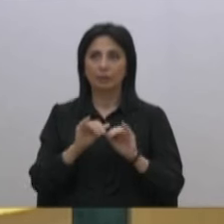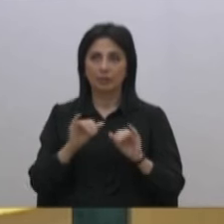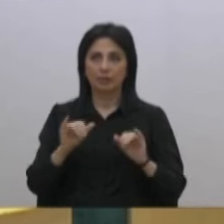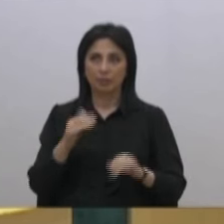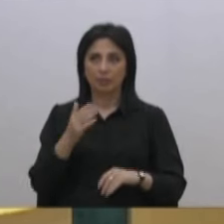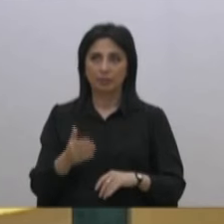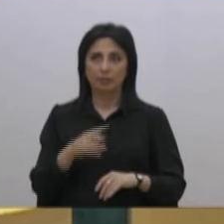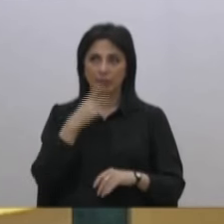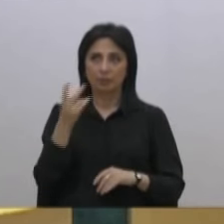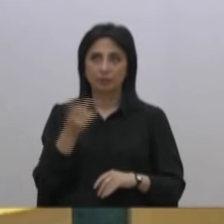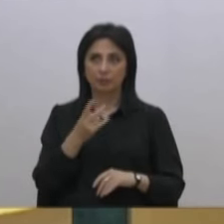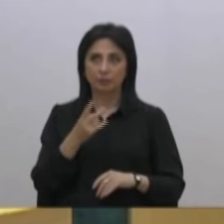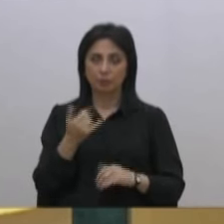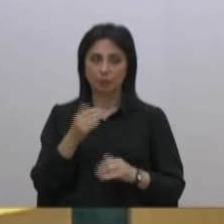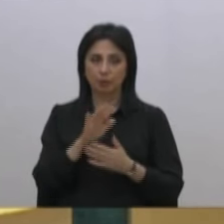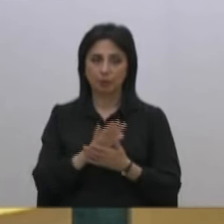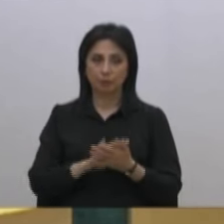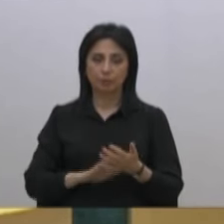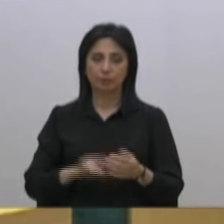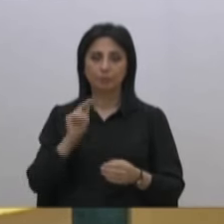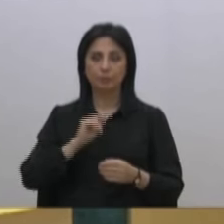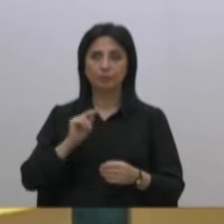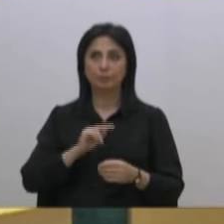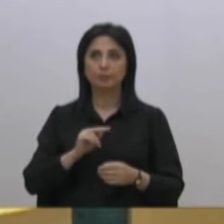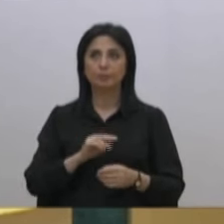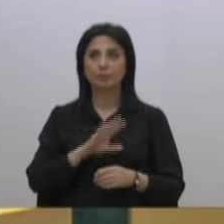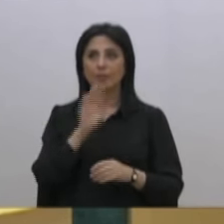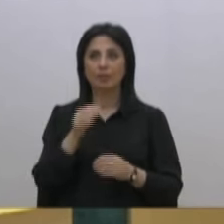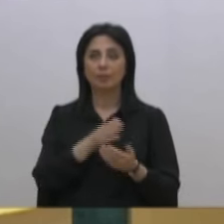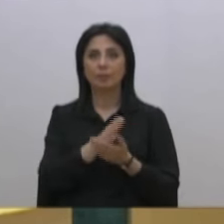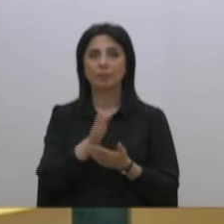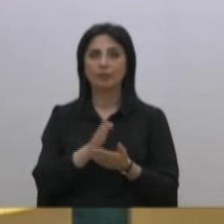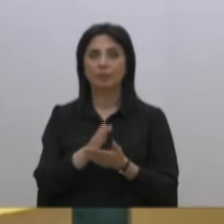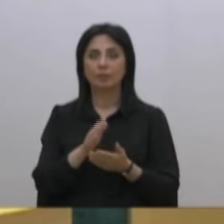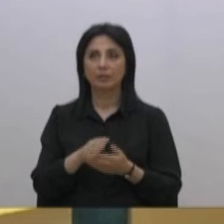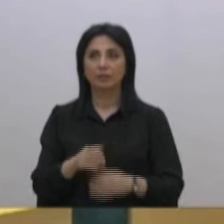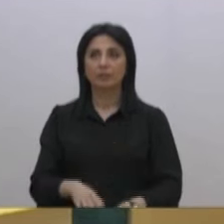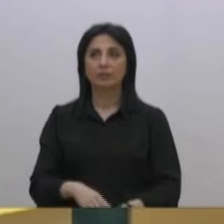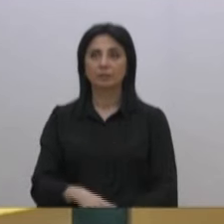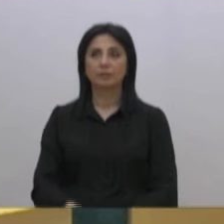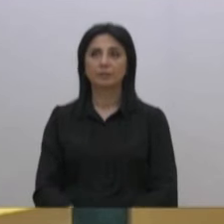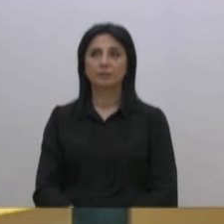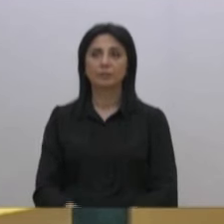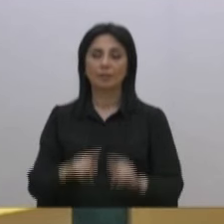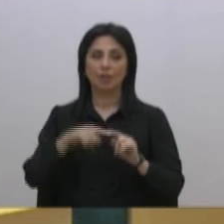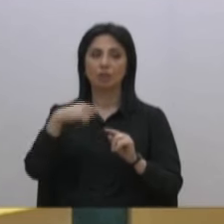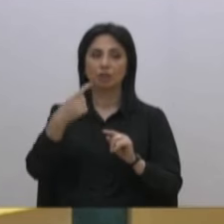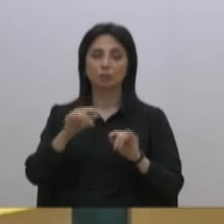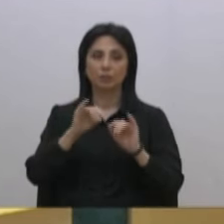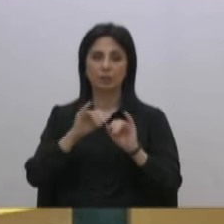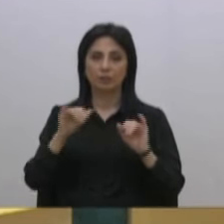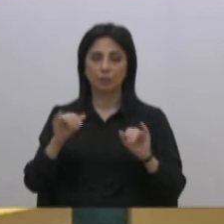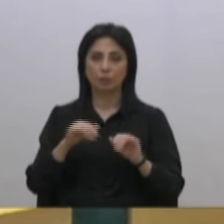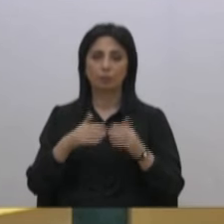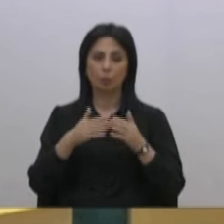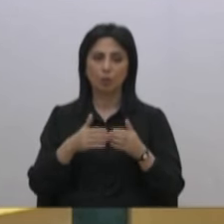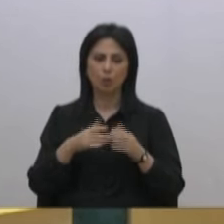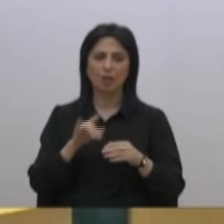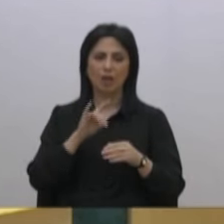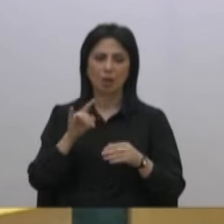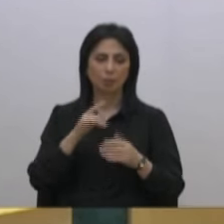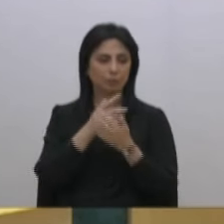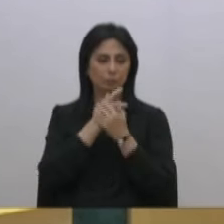განვითარება, რა თქმა უნდა, უნდა გაგრძელდეს მუშაობა ყველა მიმართულებით, ავტობანის ქსელის შემდგომი განვითარება, პორტები,